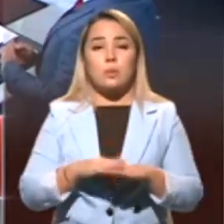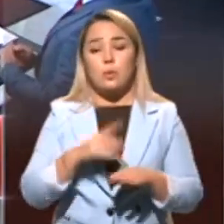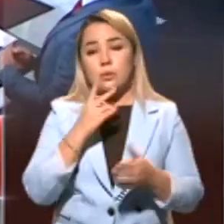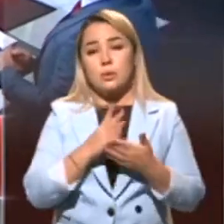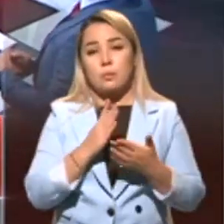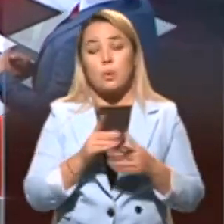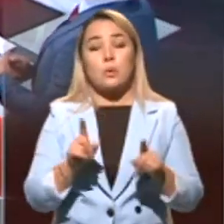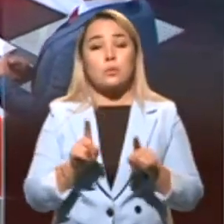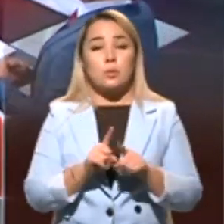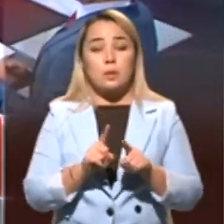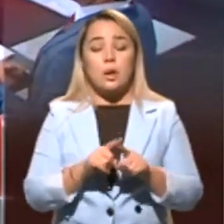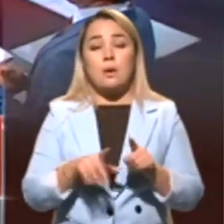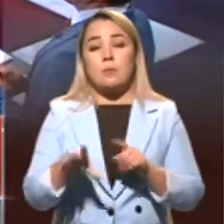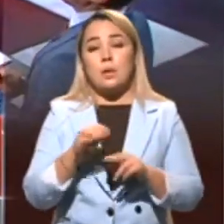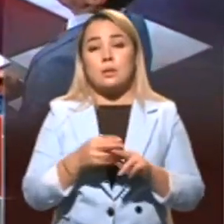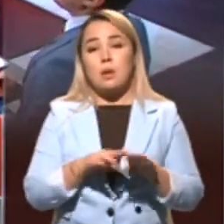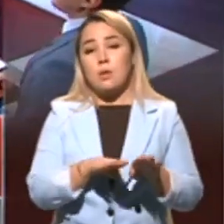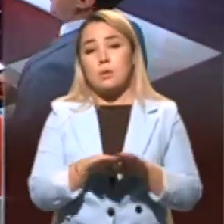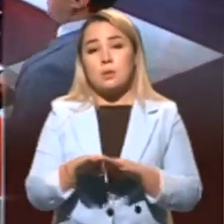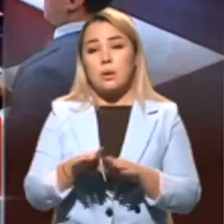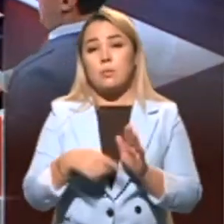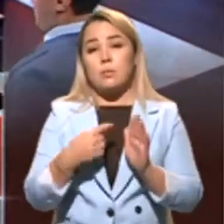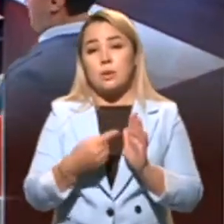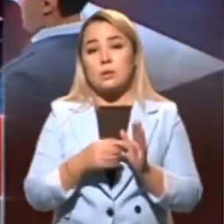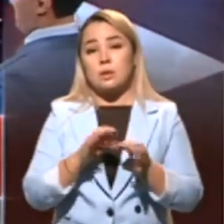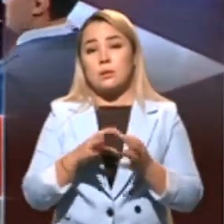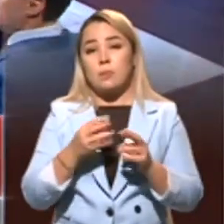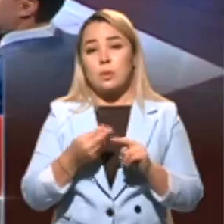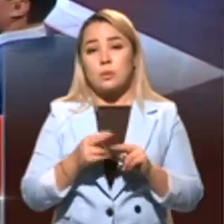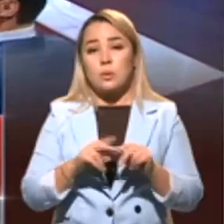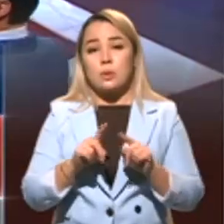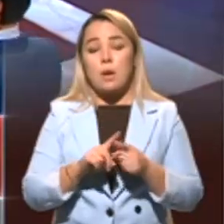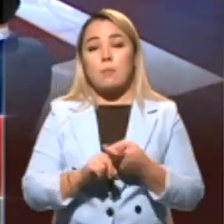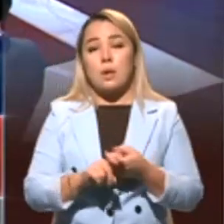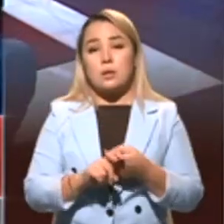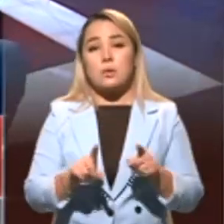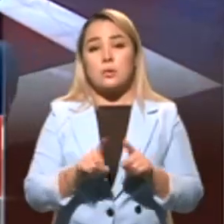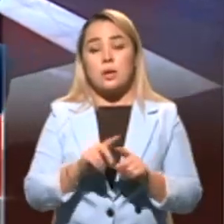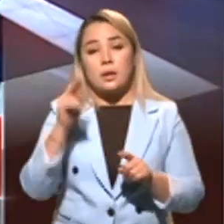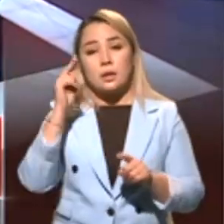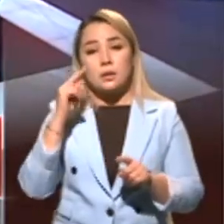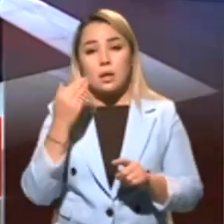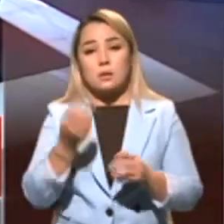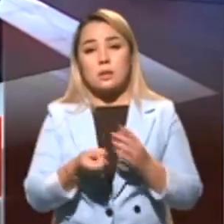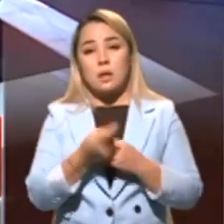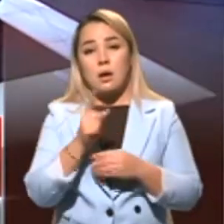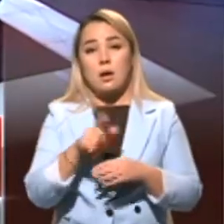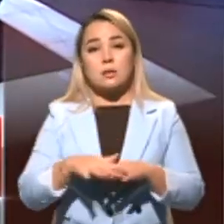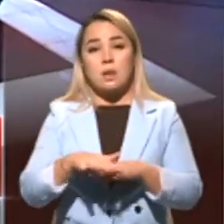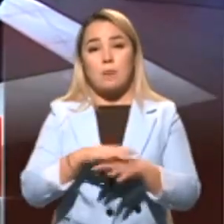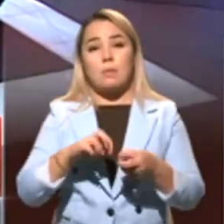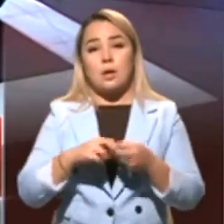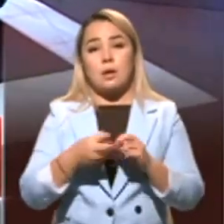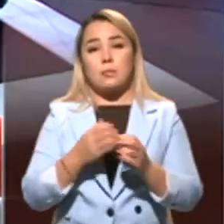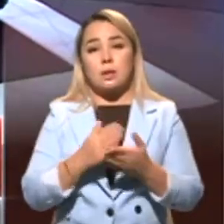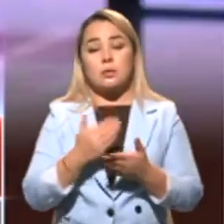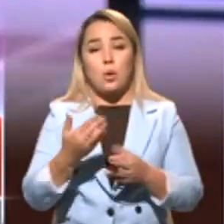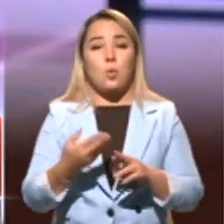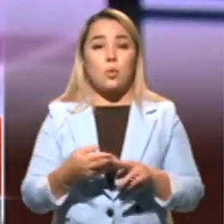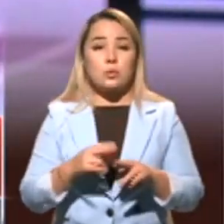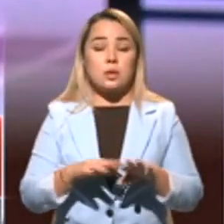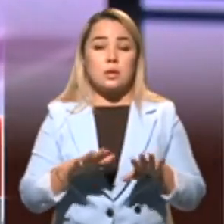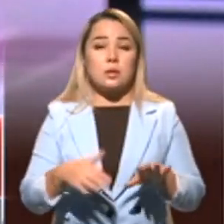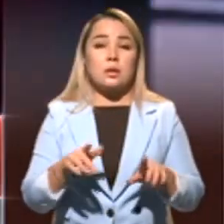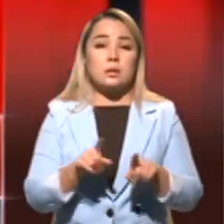Көрдіңіз бе? Сол үшін бұл барлығына ортақ мәселе болғаннан кейін, мысалы пандемия тек Қытайдан шықты емес, адамзаттың проблемасы. Сол үшін бұл